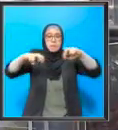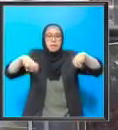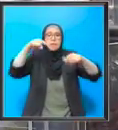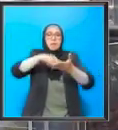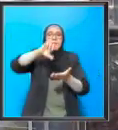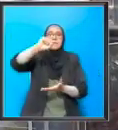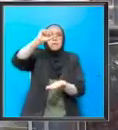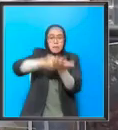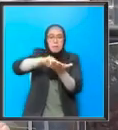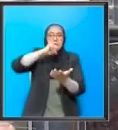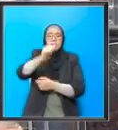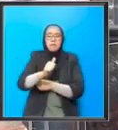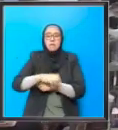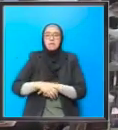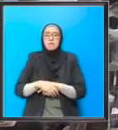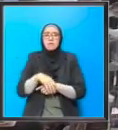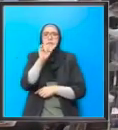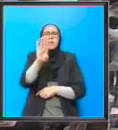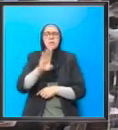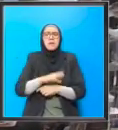boleh diberi keutamaan